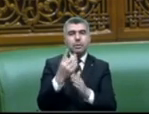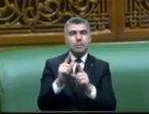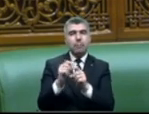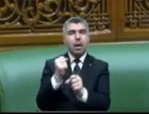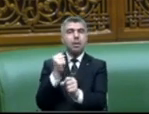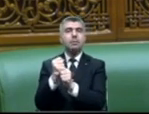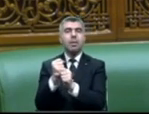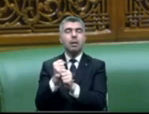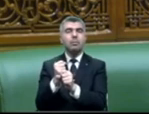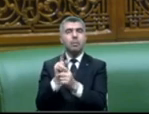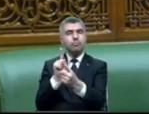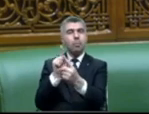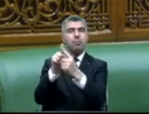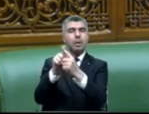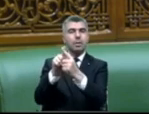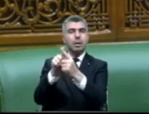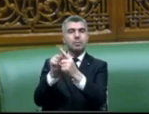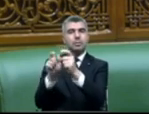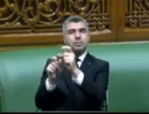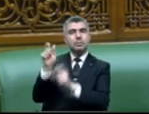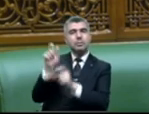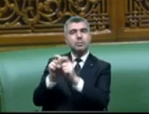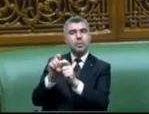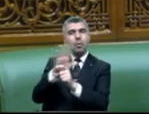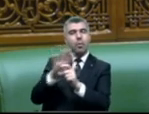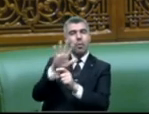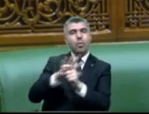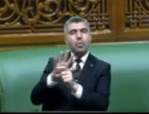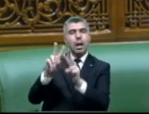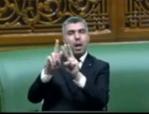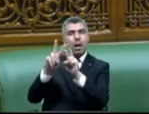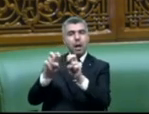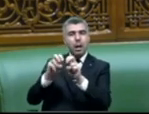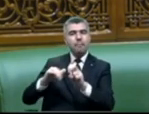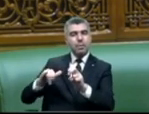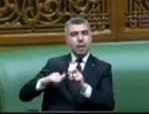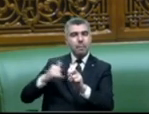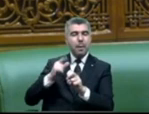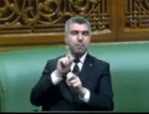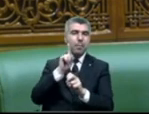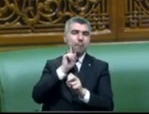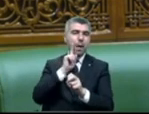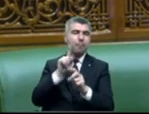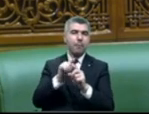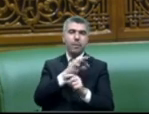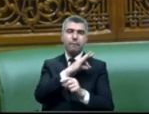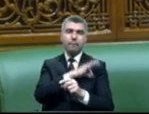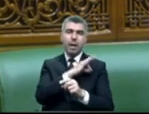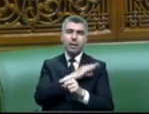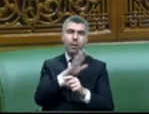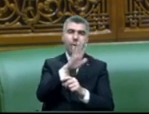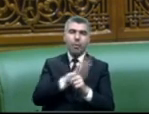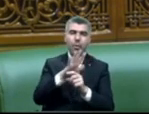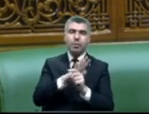للشغل مما سيمكن من تعزيز حظوظ الباحثين عن العمل من شباب ونساء في الاستفادة من